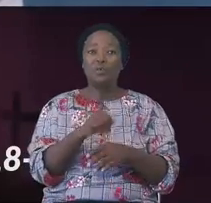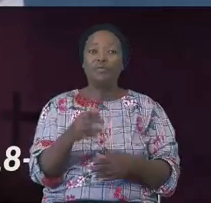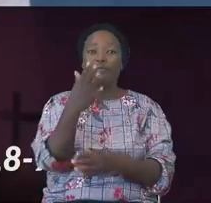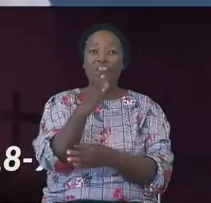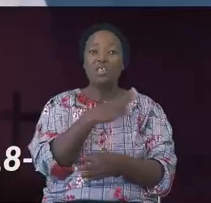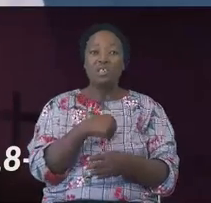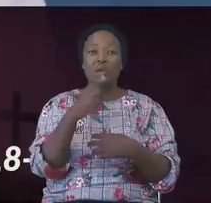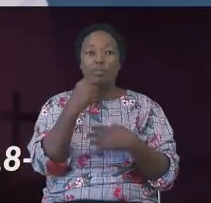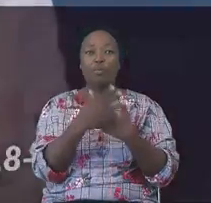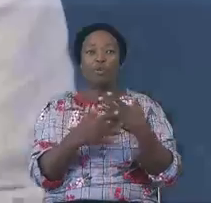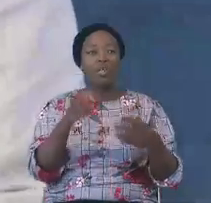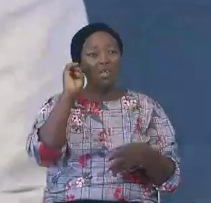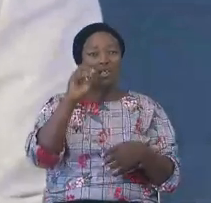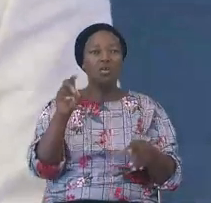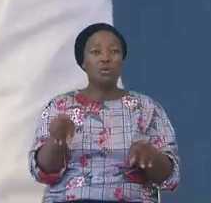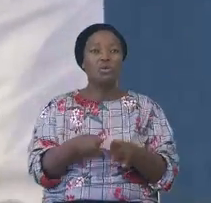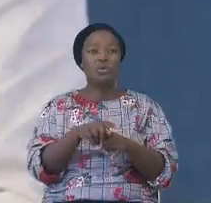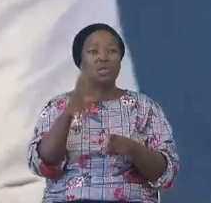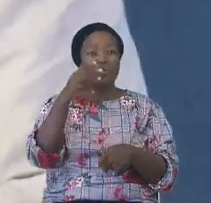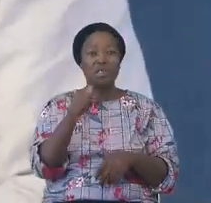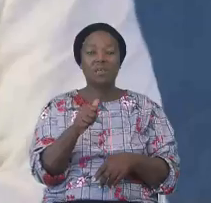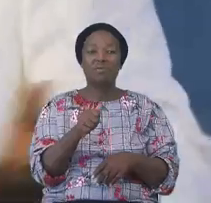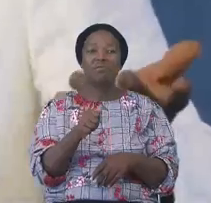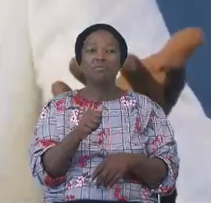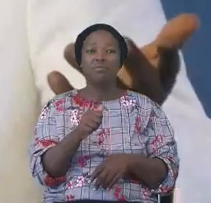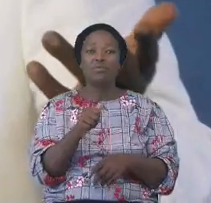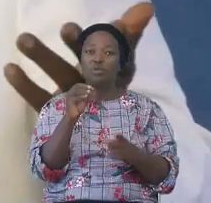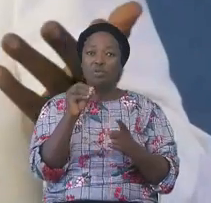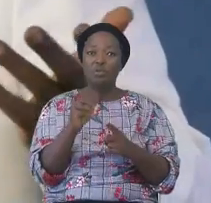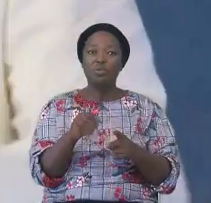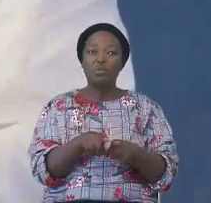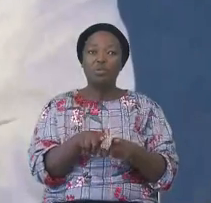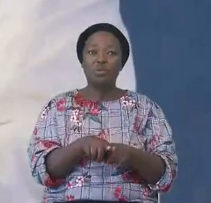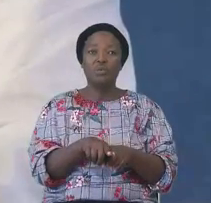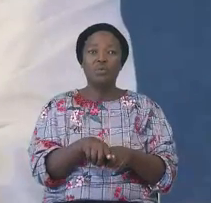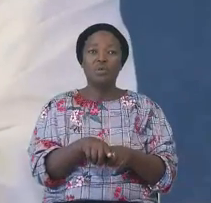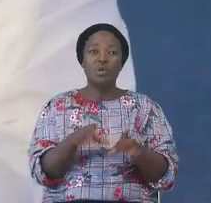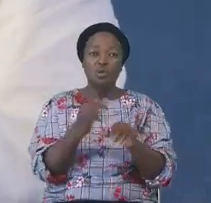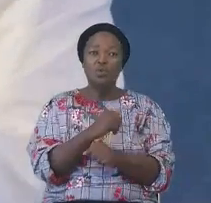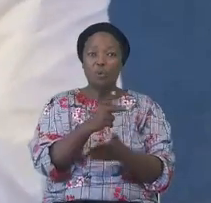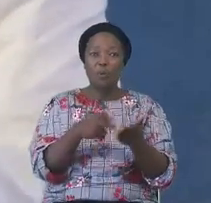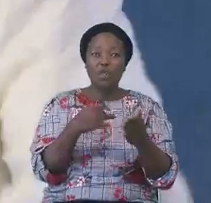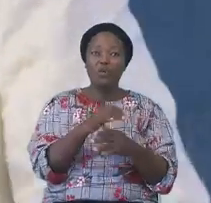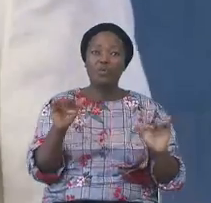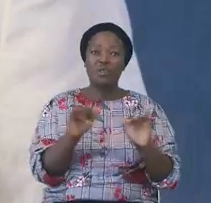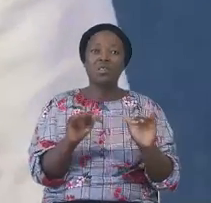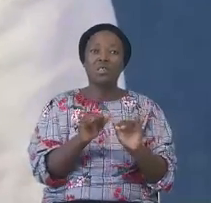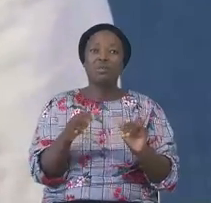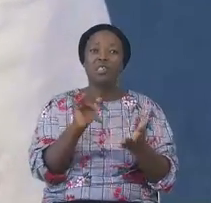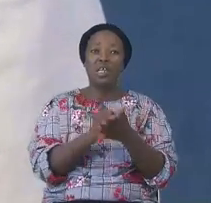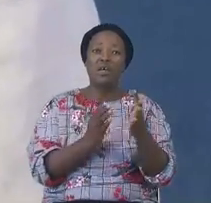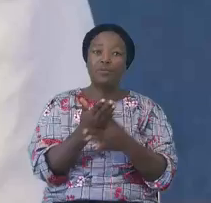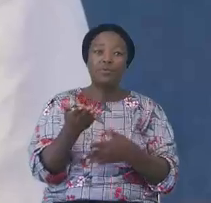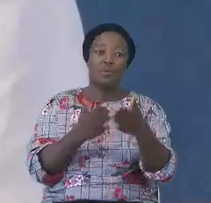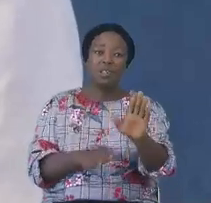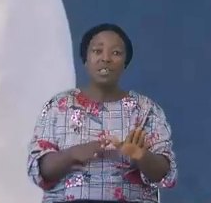14. Ainsi donc, puisque les enfants participent au sang et à la chair, il y a également participé lui-même,